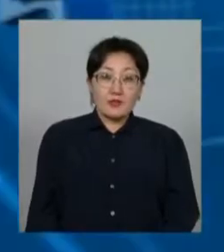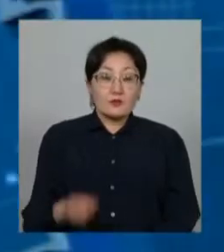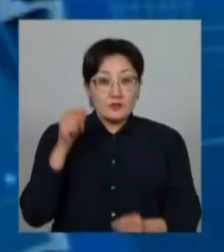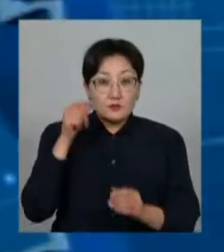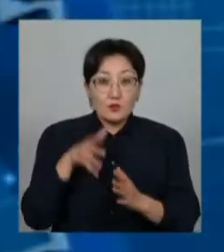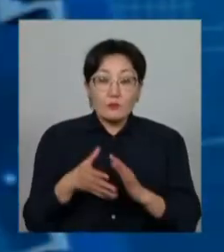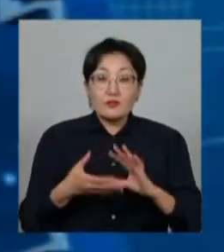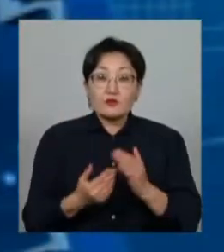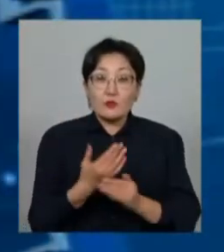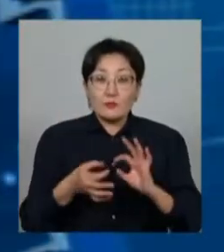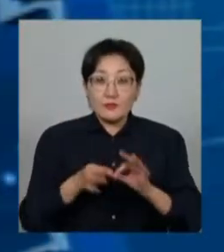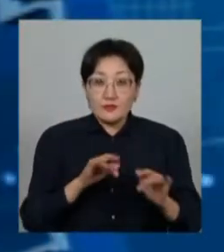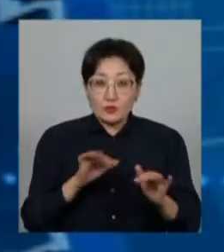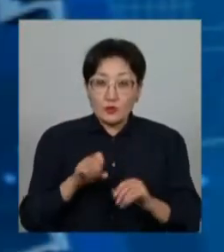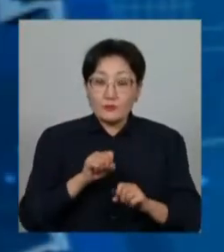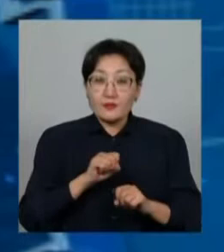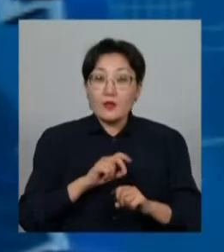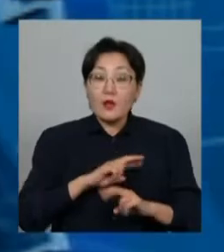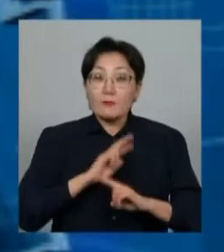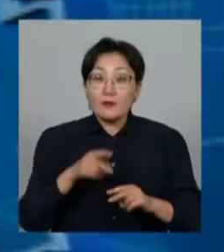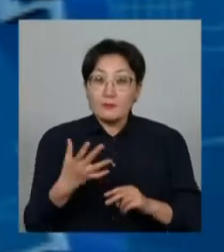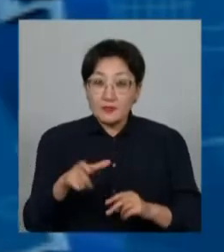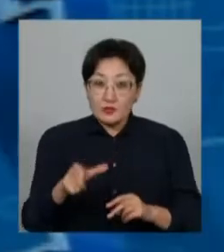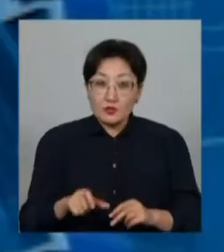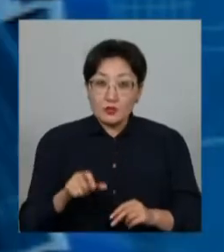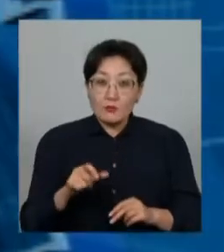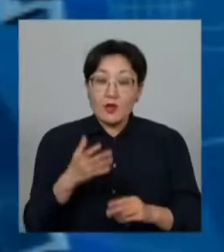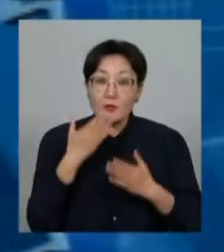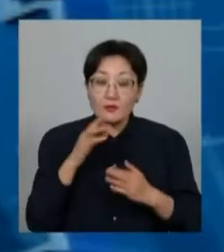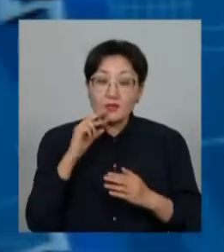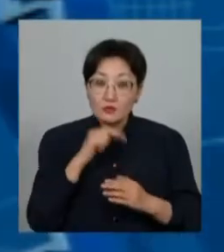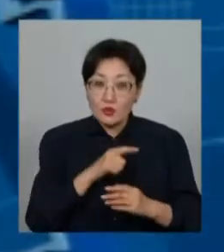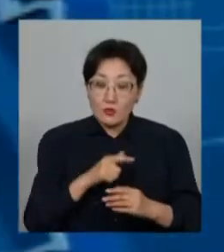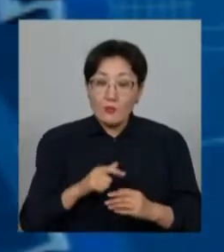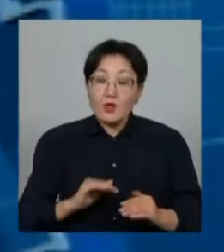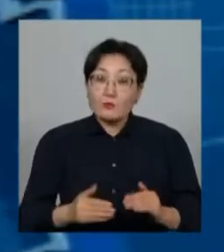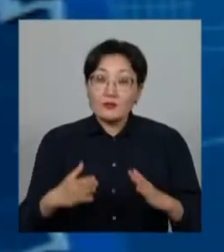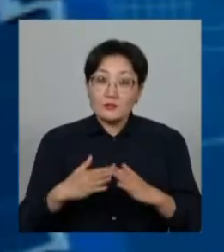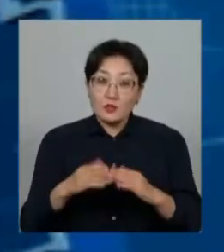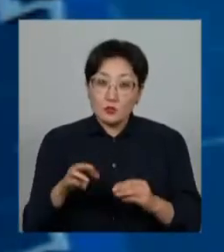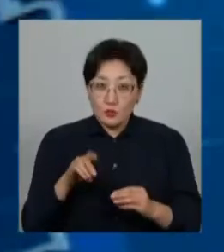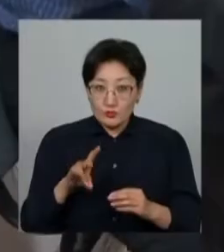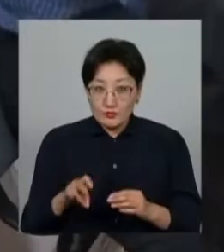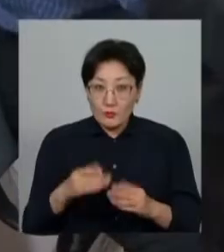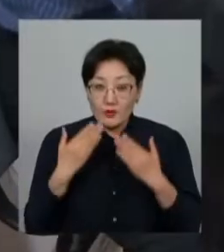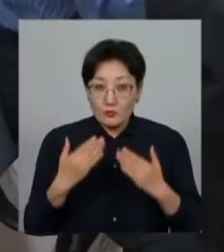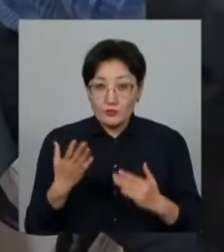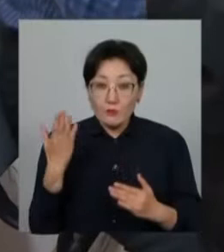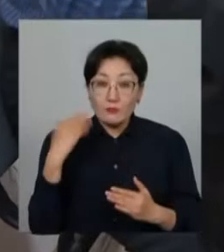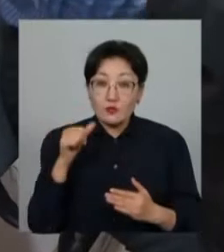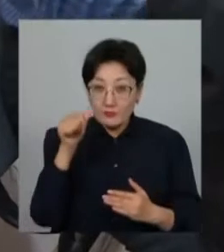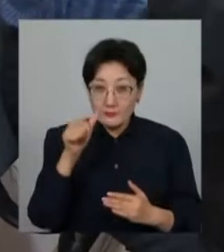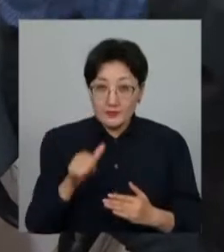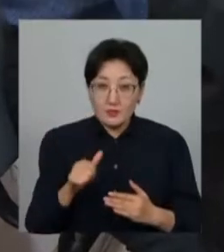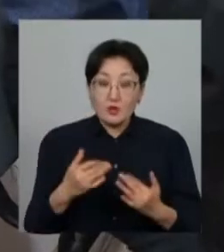Выяснились новые подробности в деле о гибели 5 человек, которые отравились угарным газом в одном из частных домов Туркестана в конце прошлого